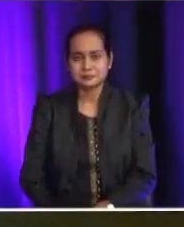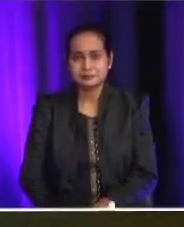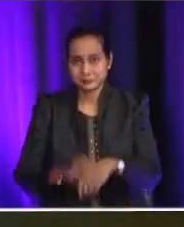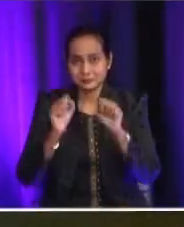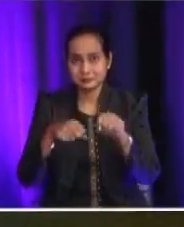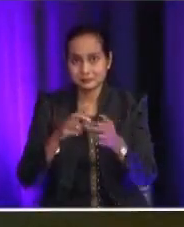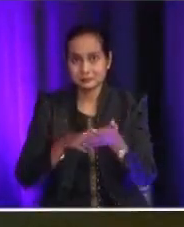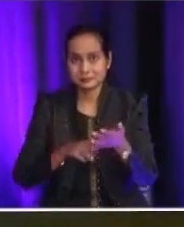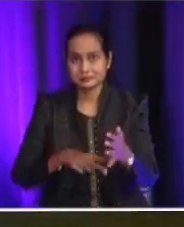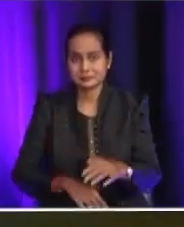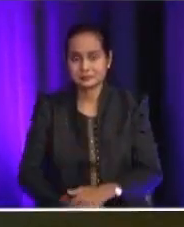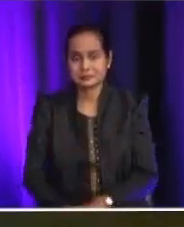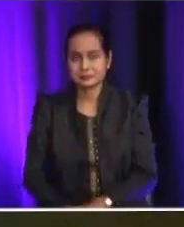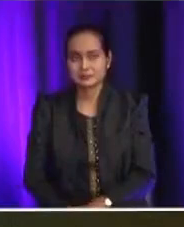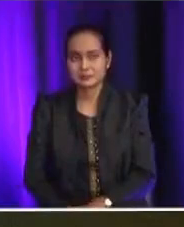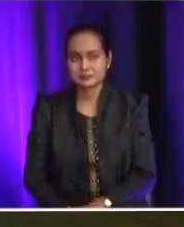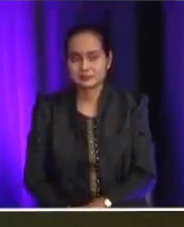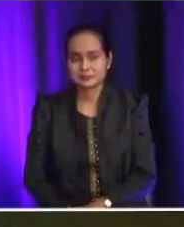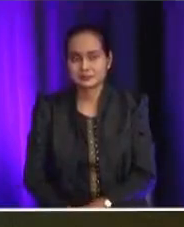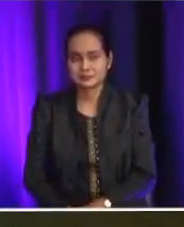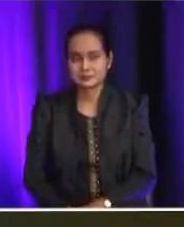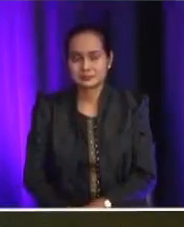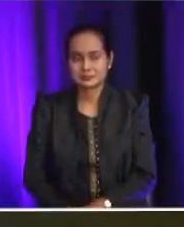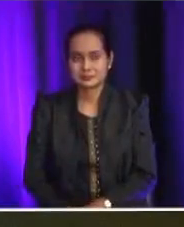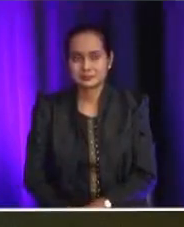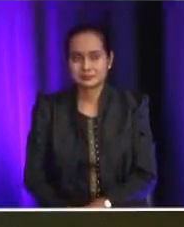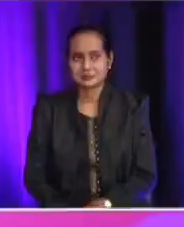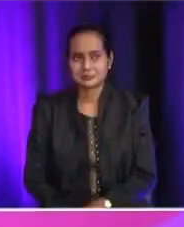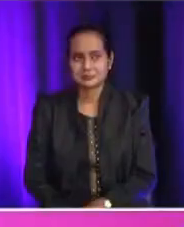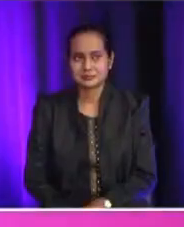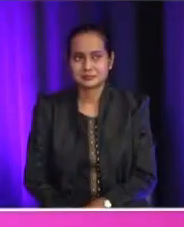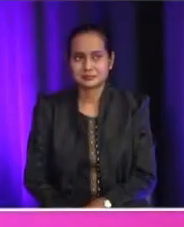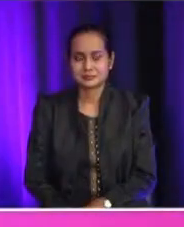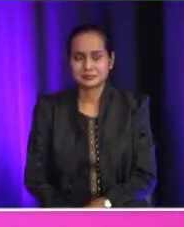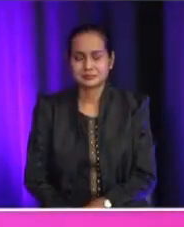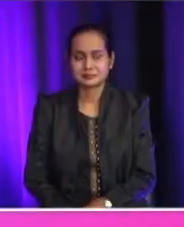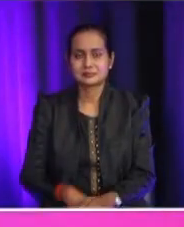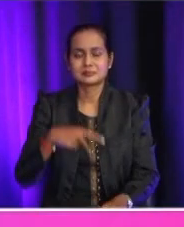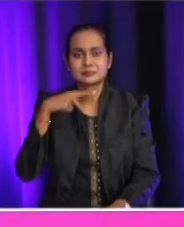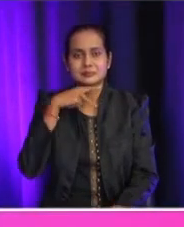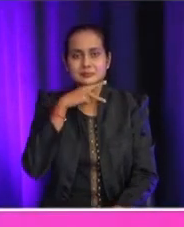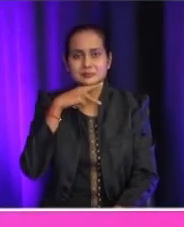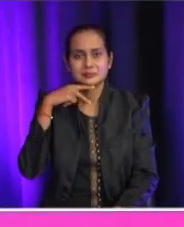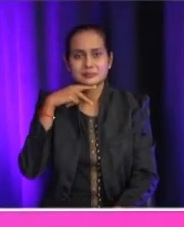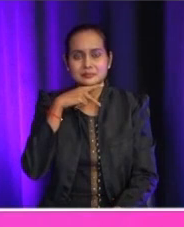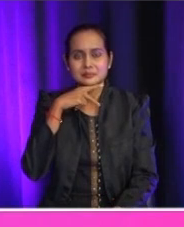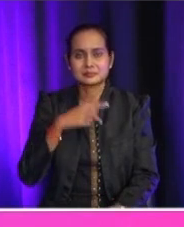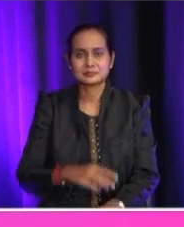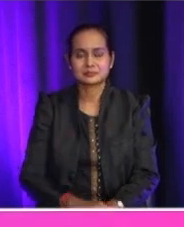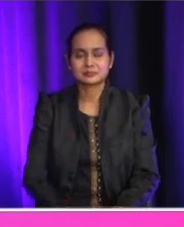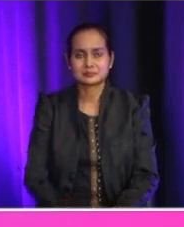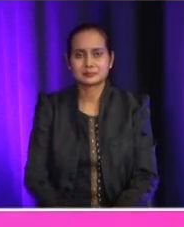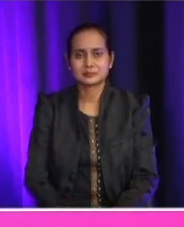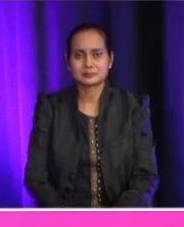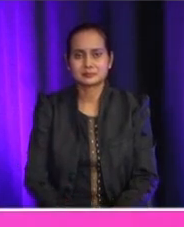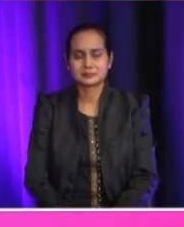bacakan Amna? Amna boleh baca. Okey. Bertabur pacar tepi jeriji, dikutip tetamu